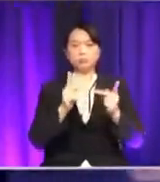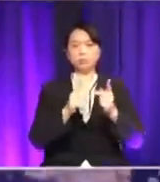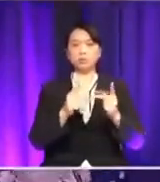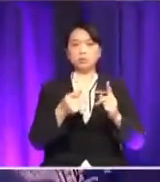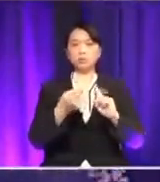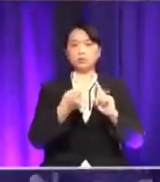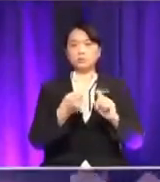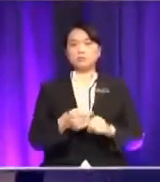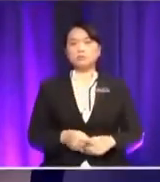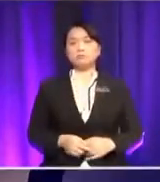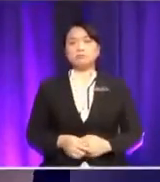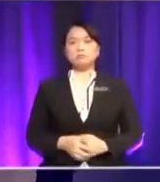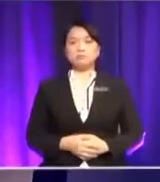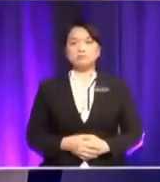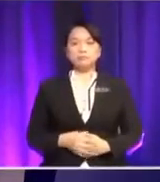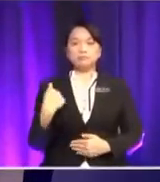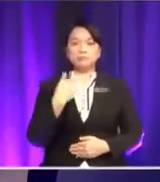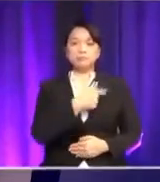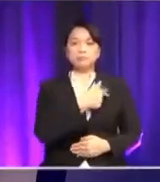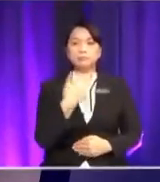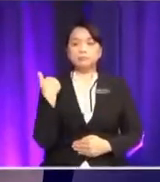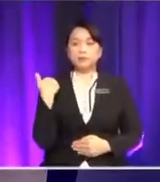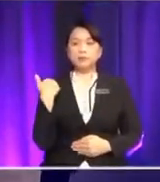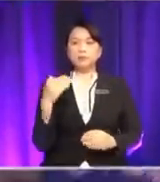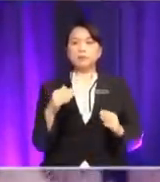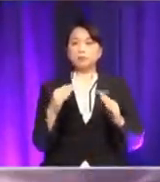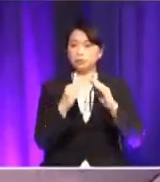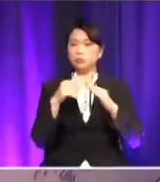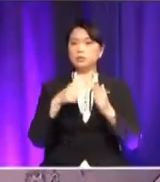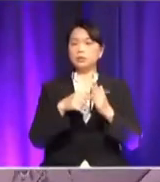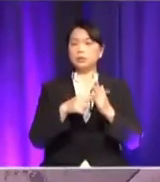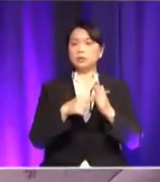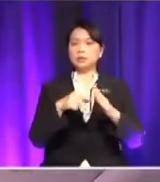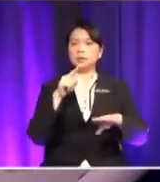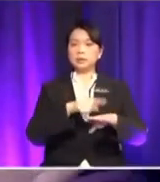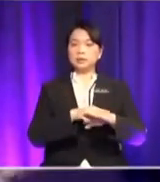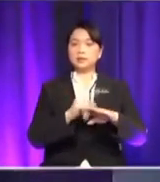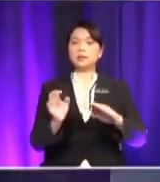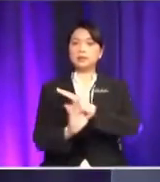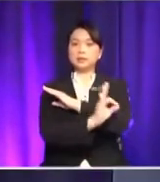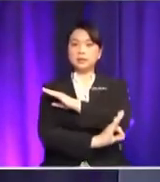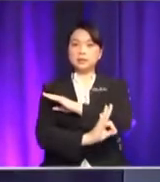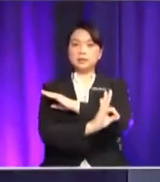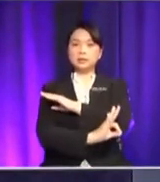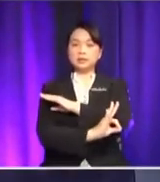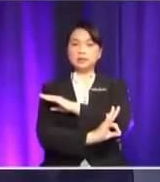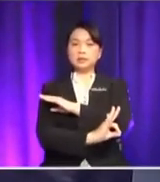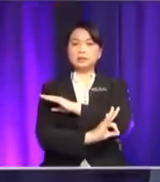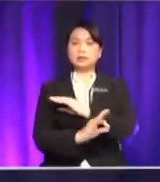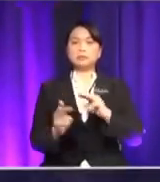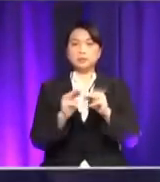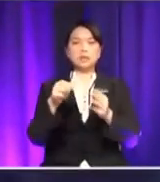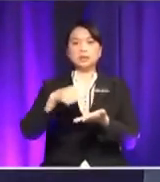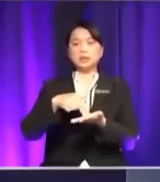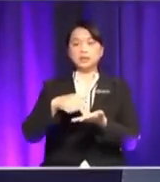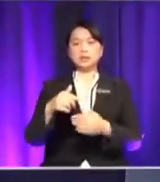Indonesia dan ya kita ada bombongi di negeri 1993 kalau begini sebelah kita akan dihubungi oke